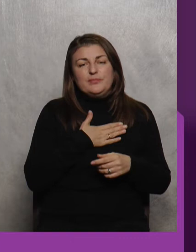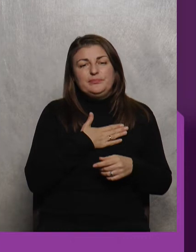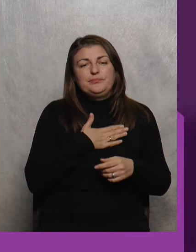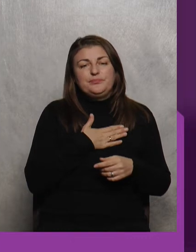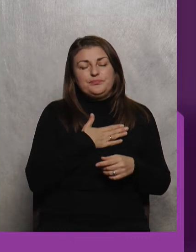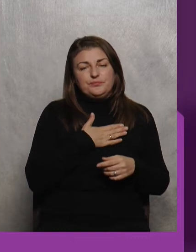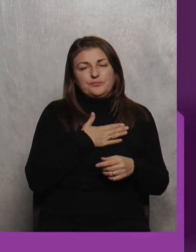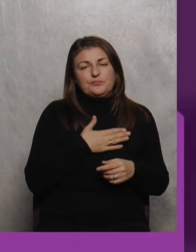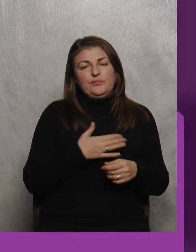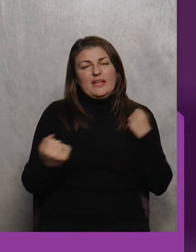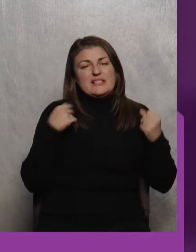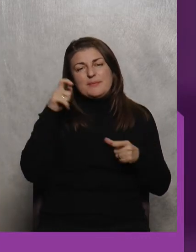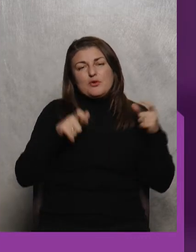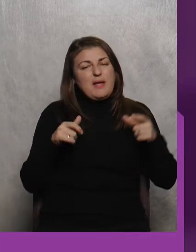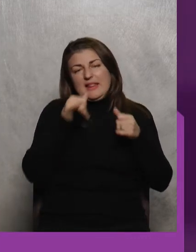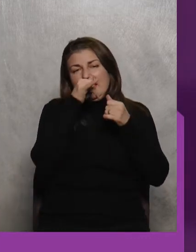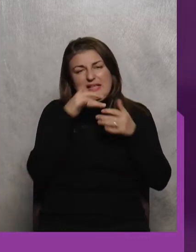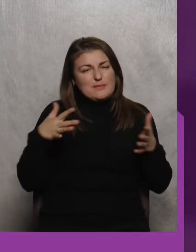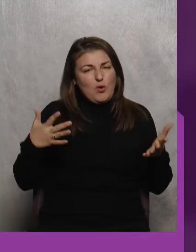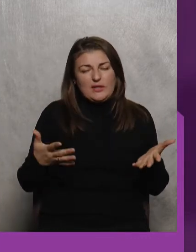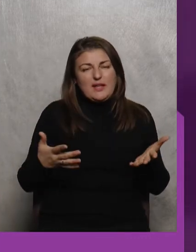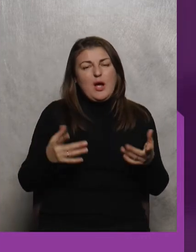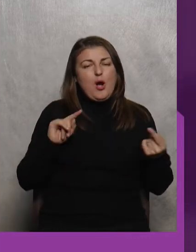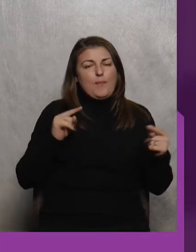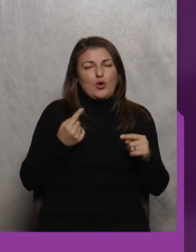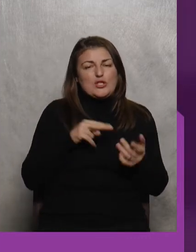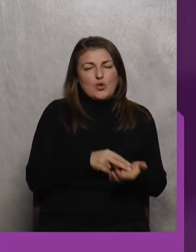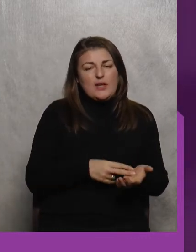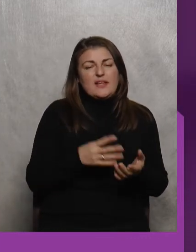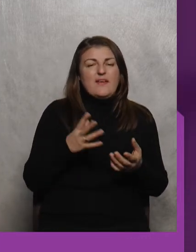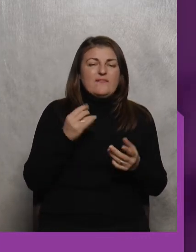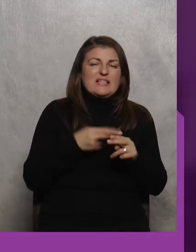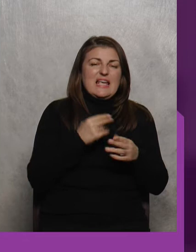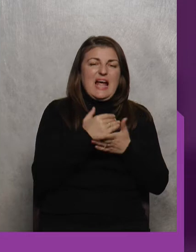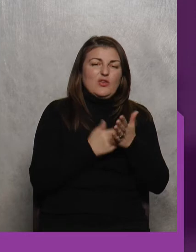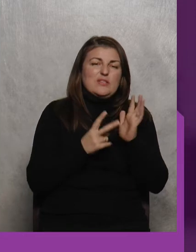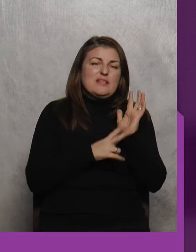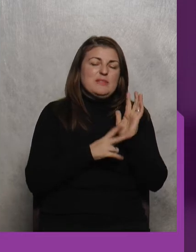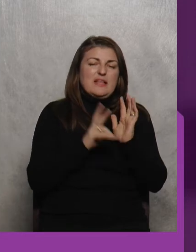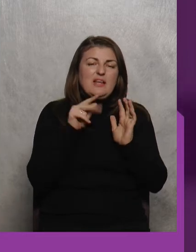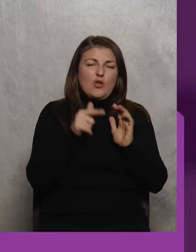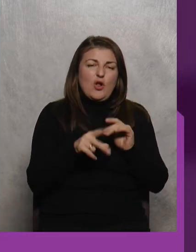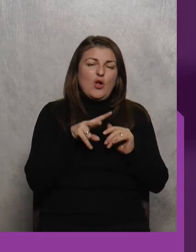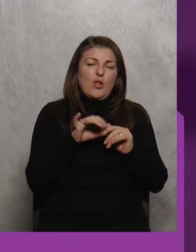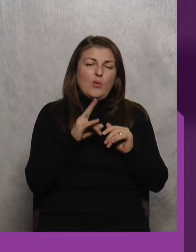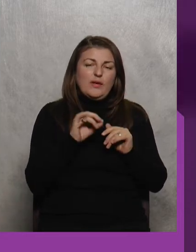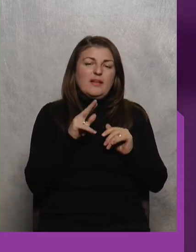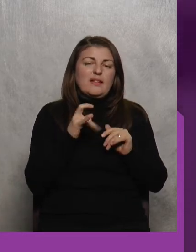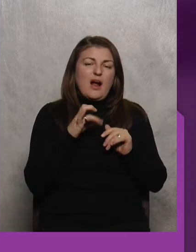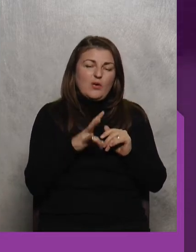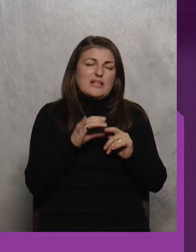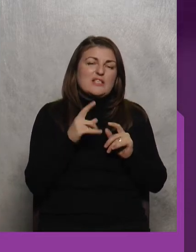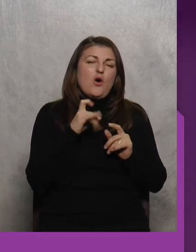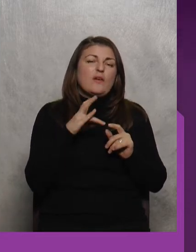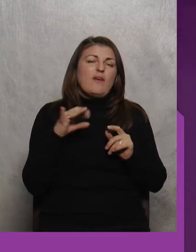наші спортсмени не змогли протистояти всій категорії в 70 кілограм Луки Драгону. Ну, як